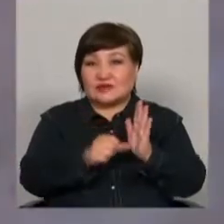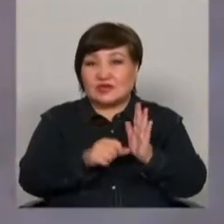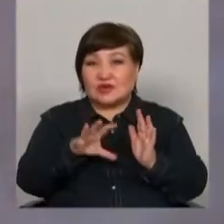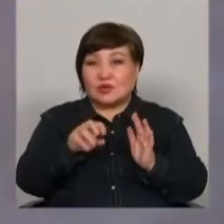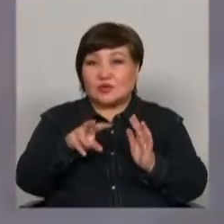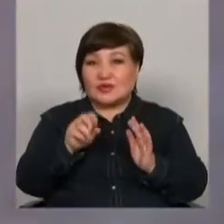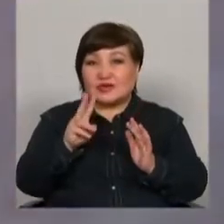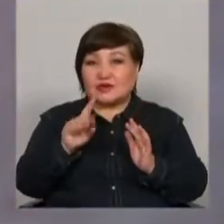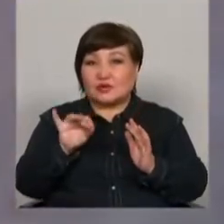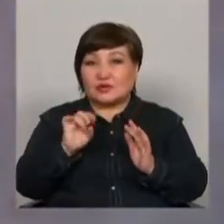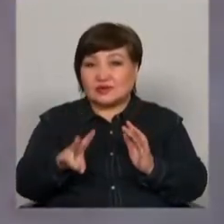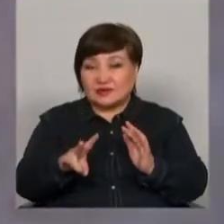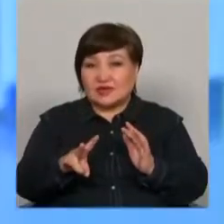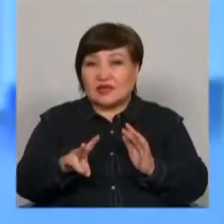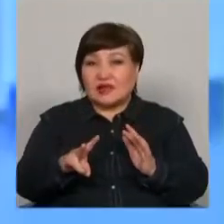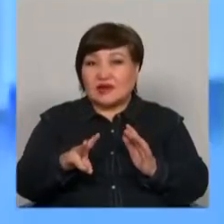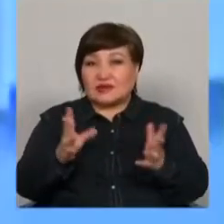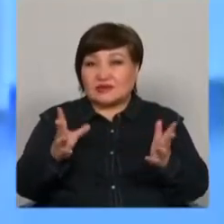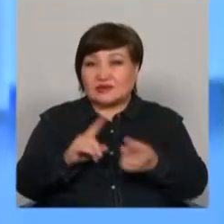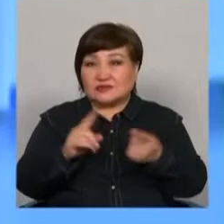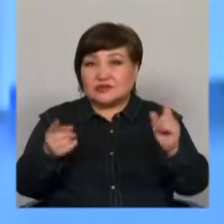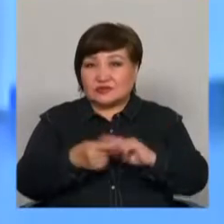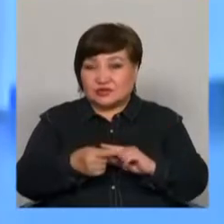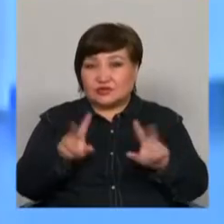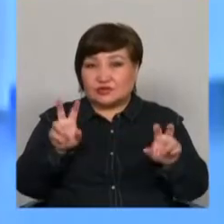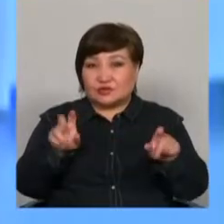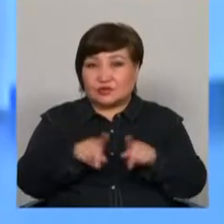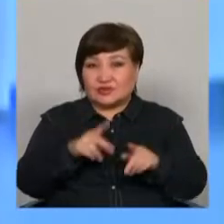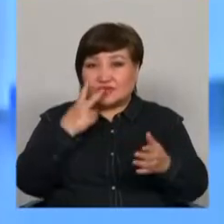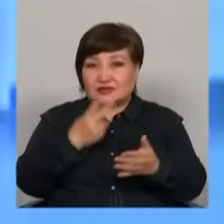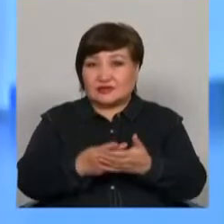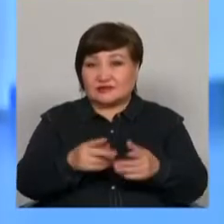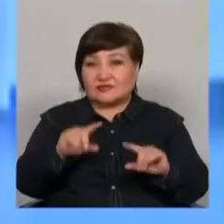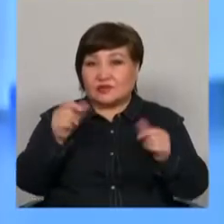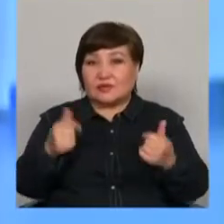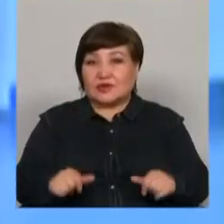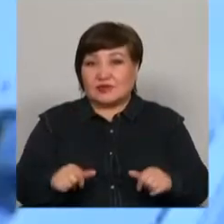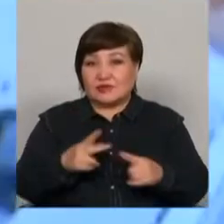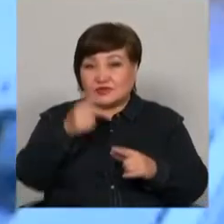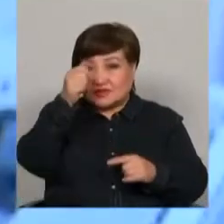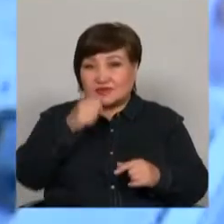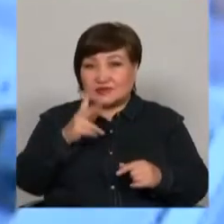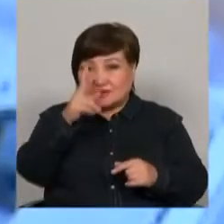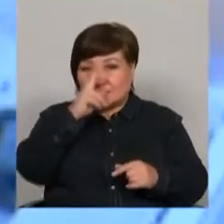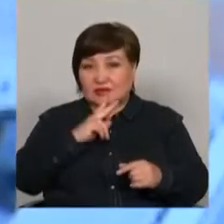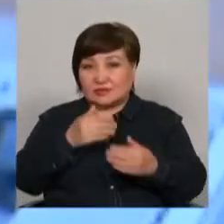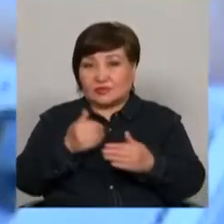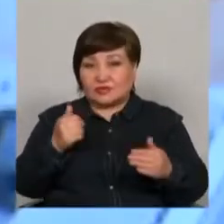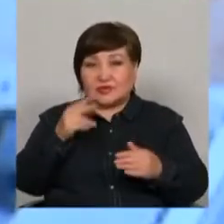ұшыраған түрі деді. Енді стелс омикронға келетін болсақ, бұл осыдан 2 ай бұрын Қытайда адамдар шулап